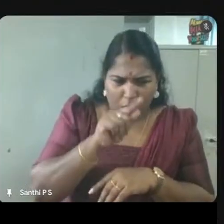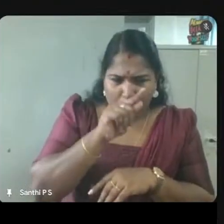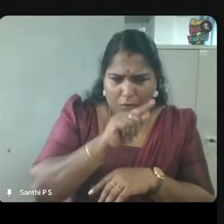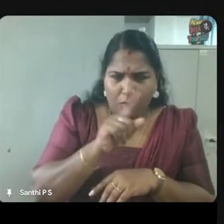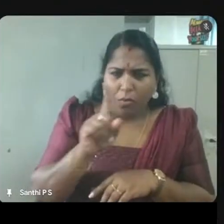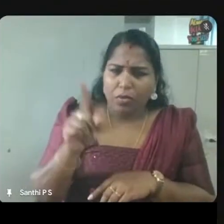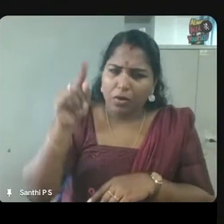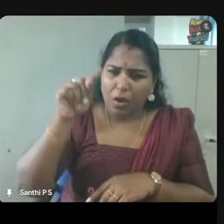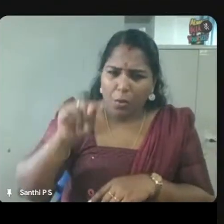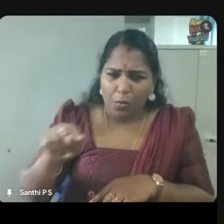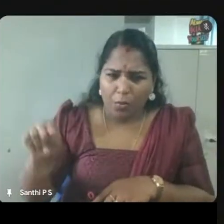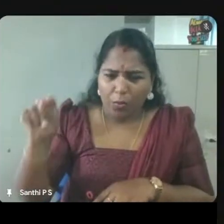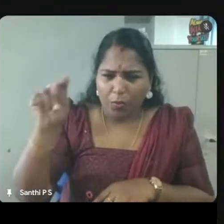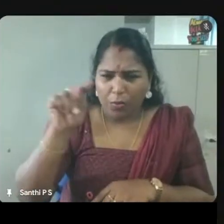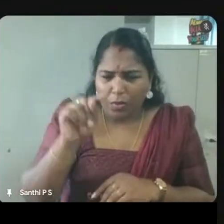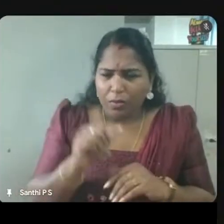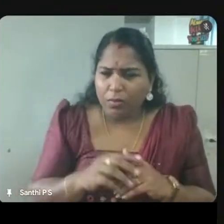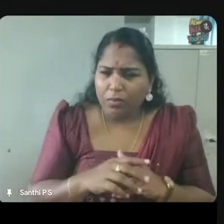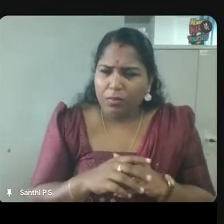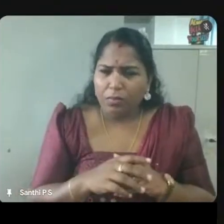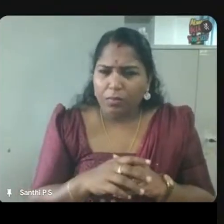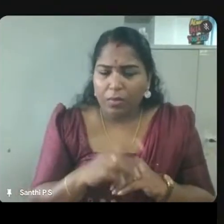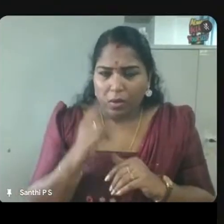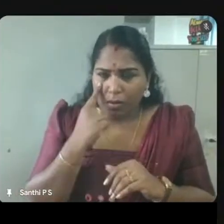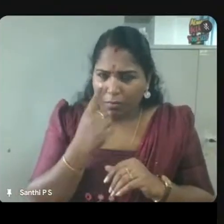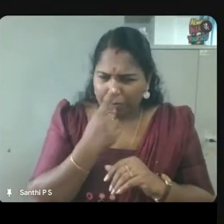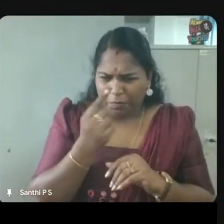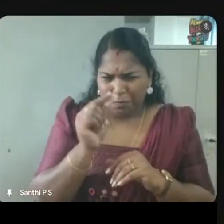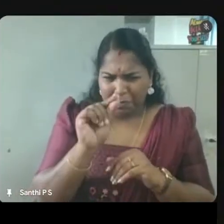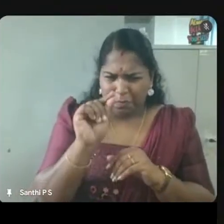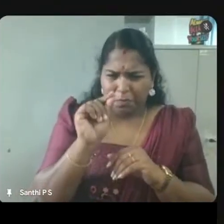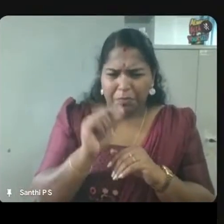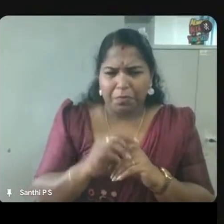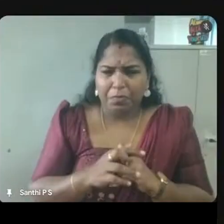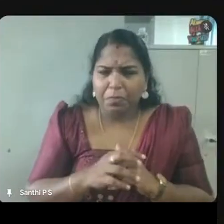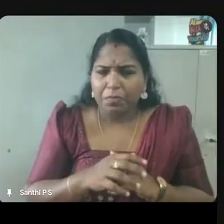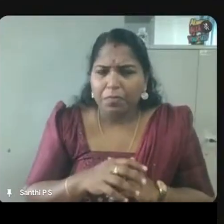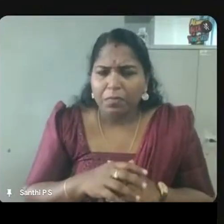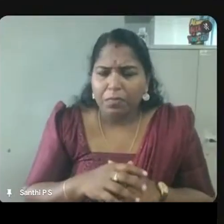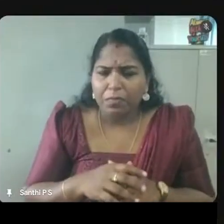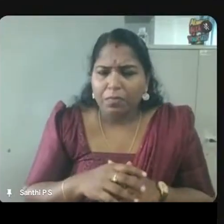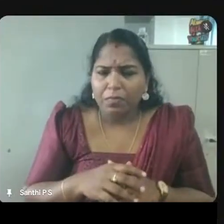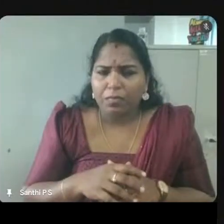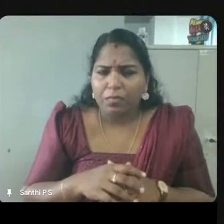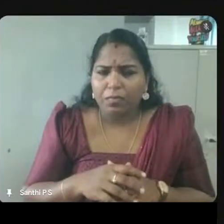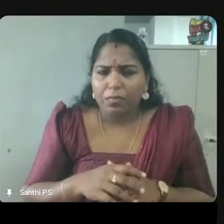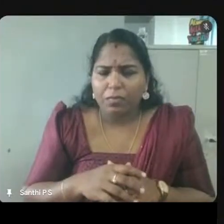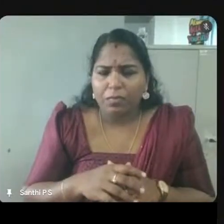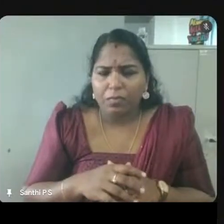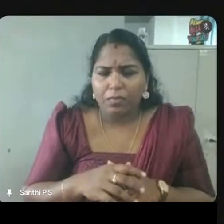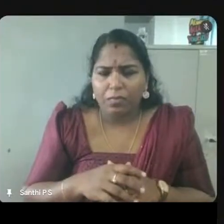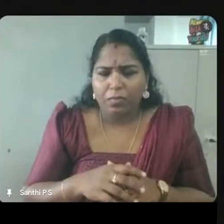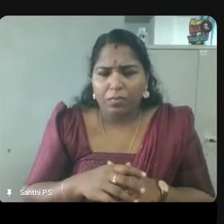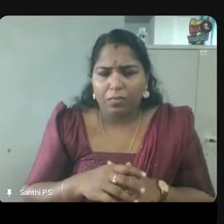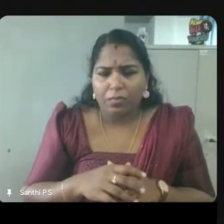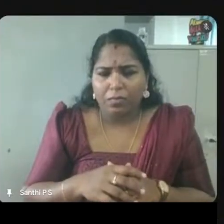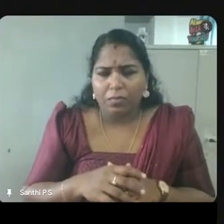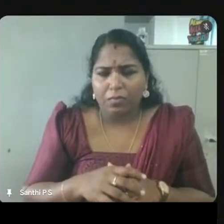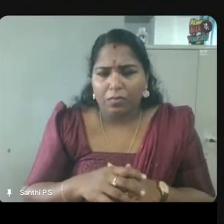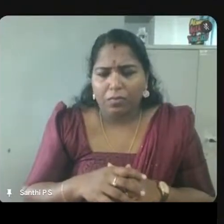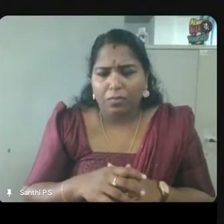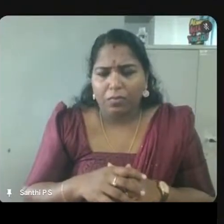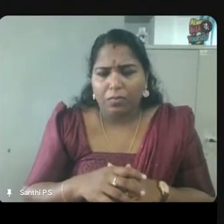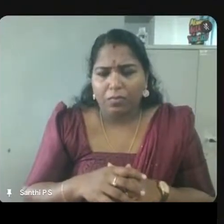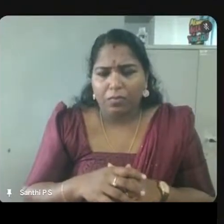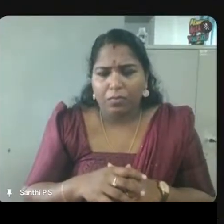വലുതല്ല, രണ്ടും ചെറുതാണ്. ആ ഐ ഫ്ലോട്ടറിലൂടെ നോക്കുമ്പോ നമുക്കൊരു മങ്ങലുണ്ട്, പുറമെ